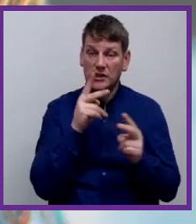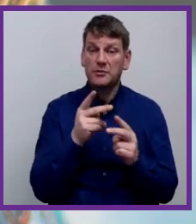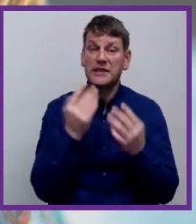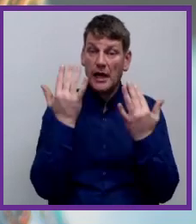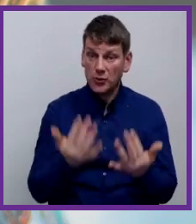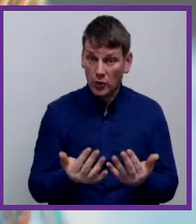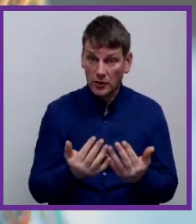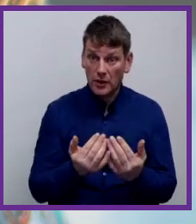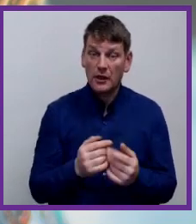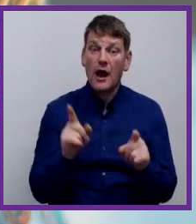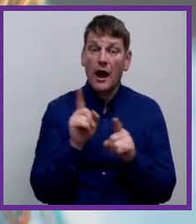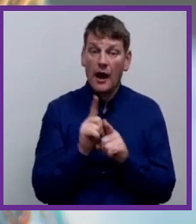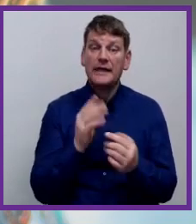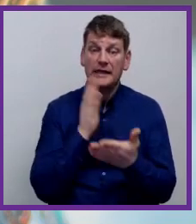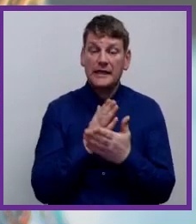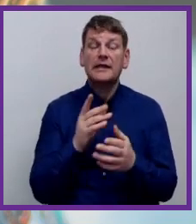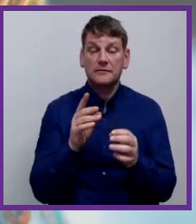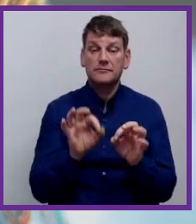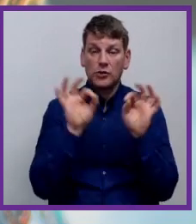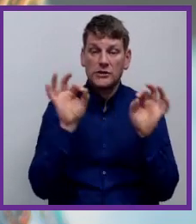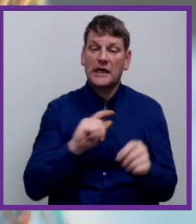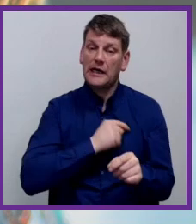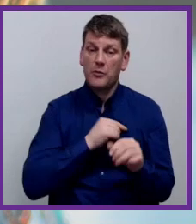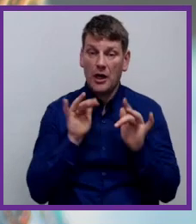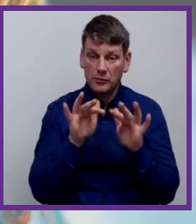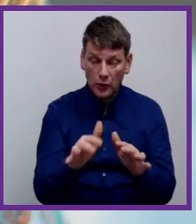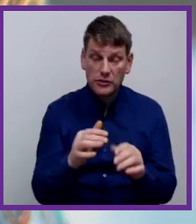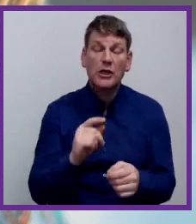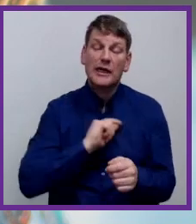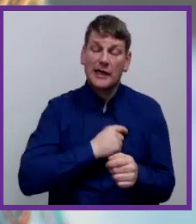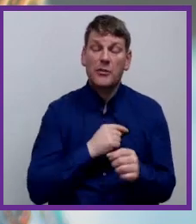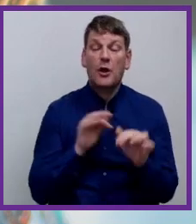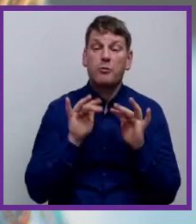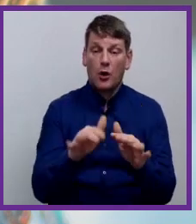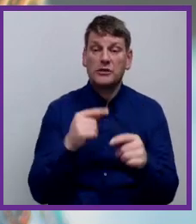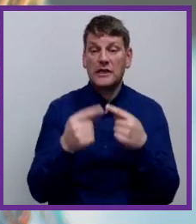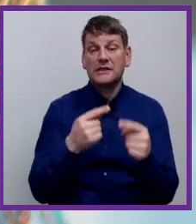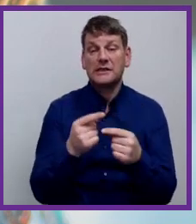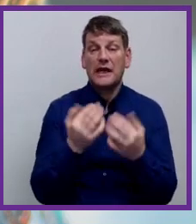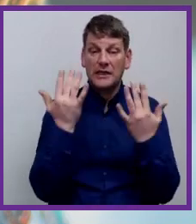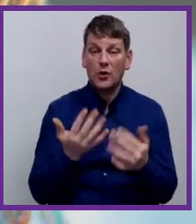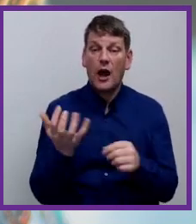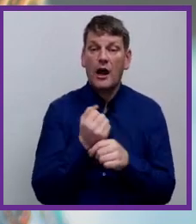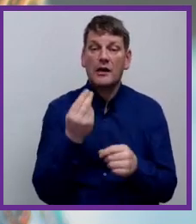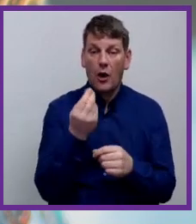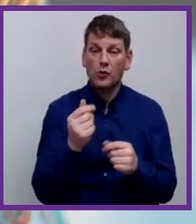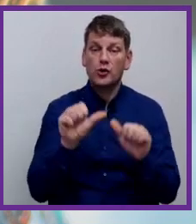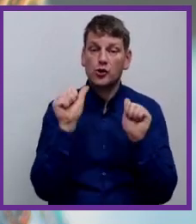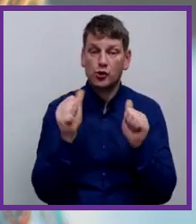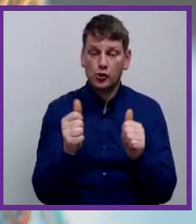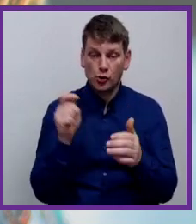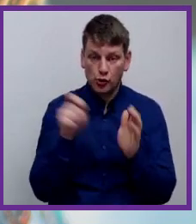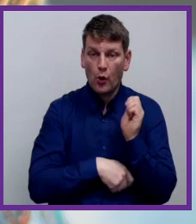rezultātā arī tika ierosināts krimināla process, un krimināla process rezultējās ar naudas sodu